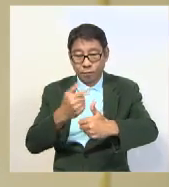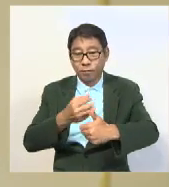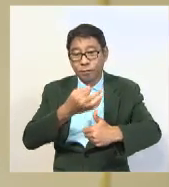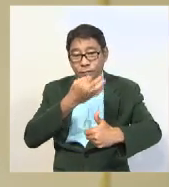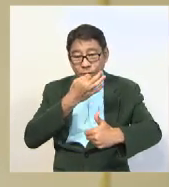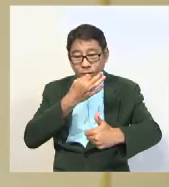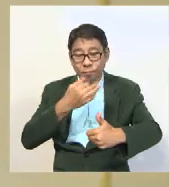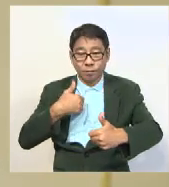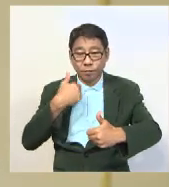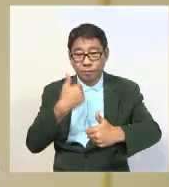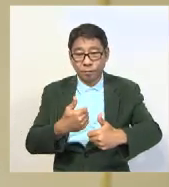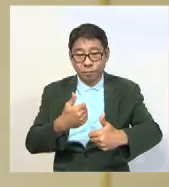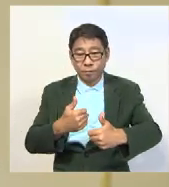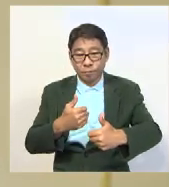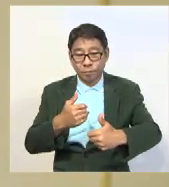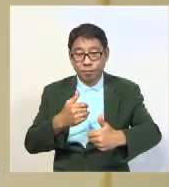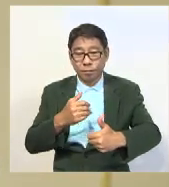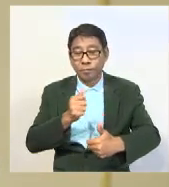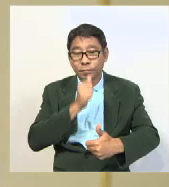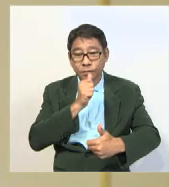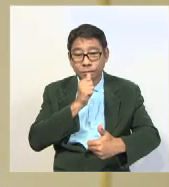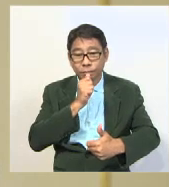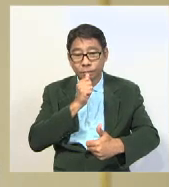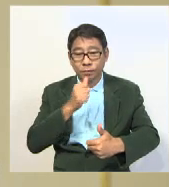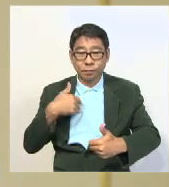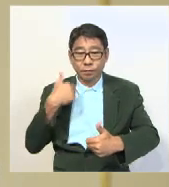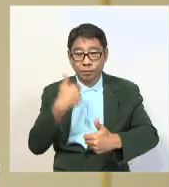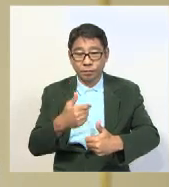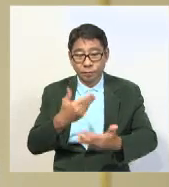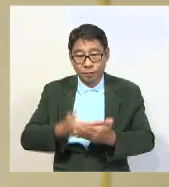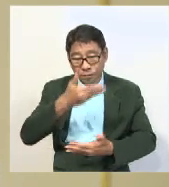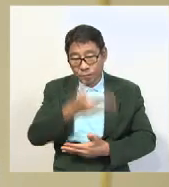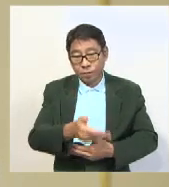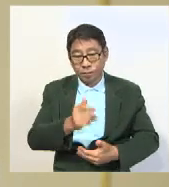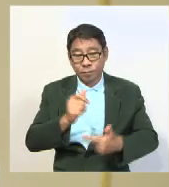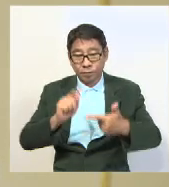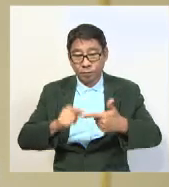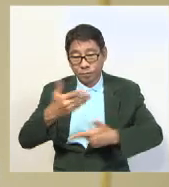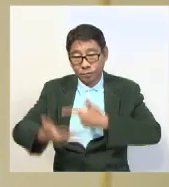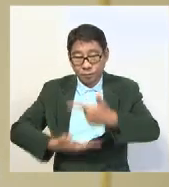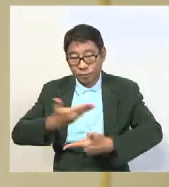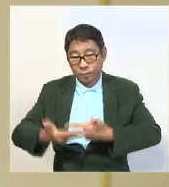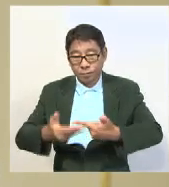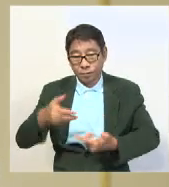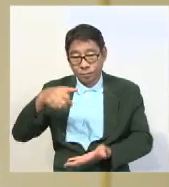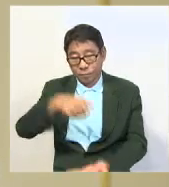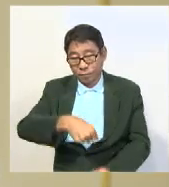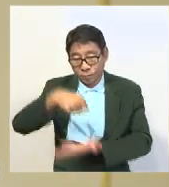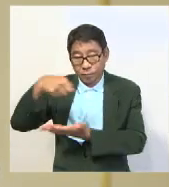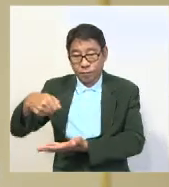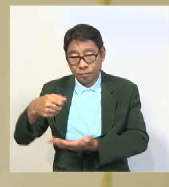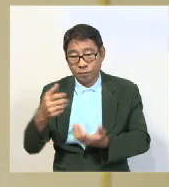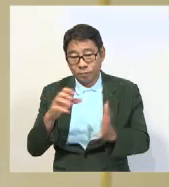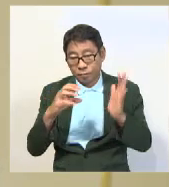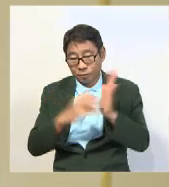มก็คือเรื่องของอาหารนะครับค่าใช้จ่ายช็อปนี่คือซื้อของสินค้าใน